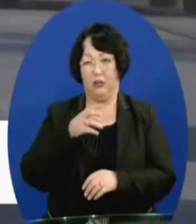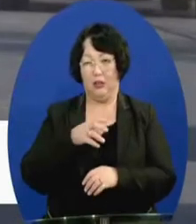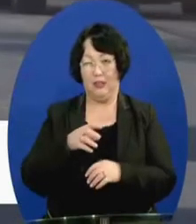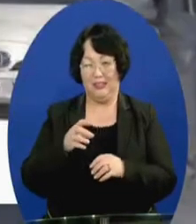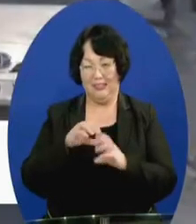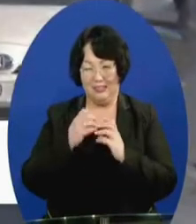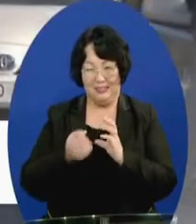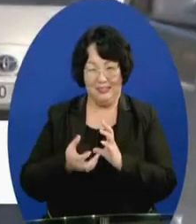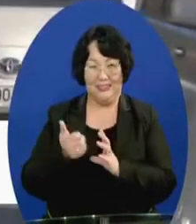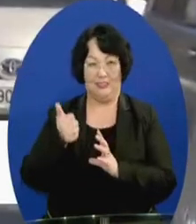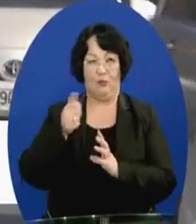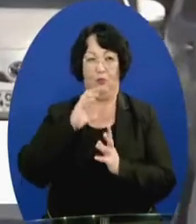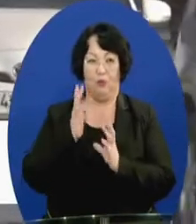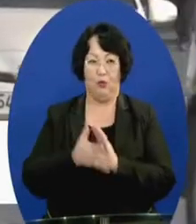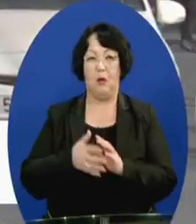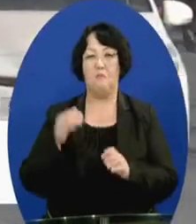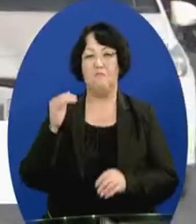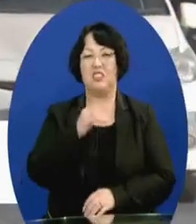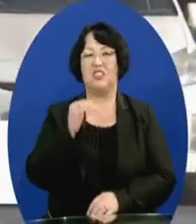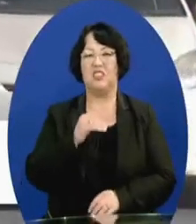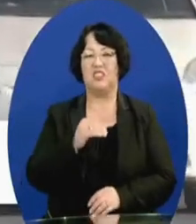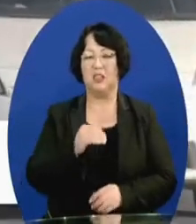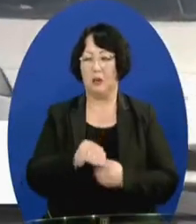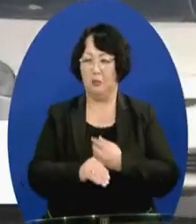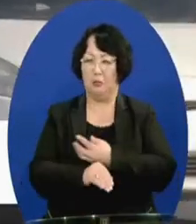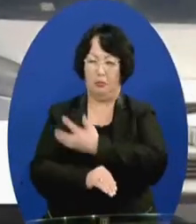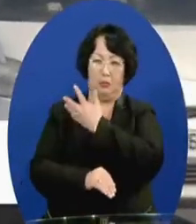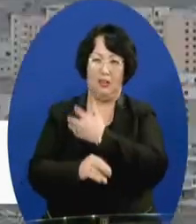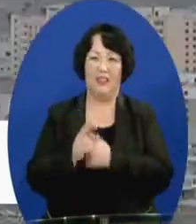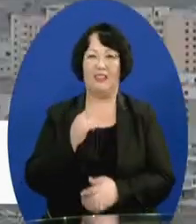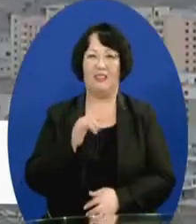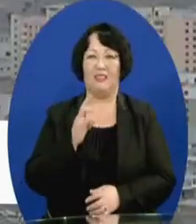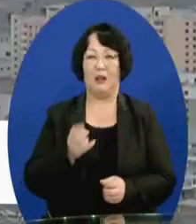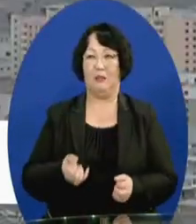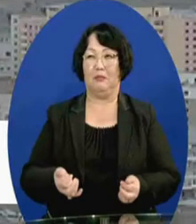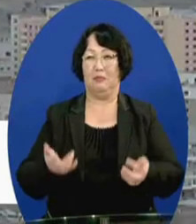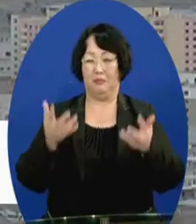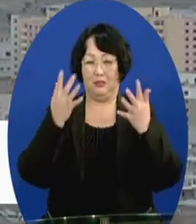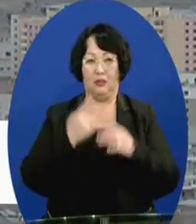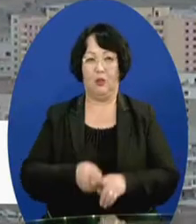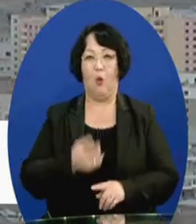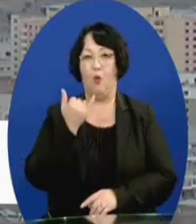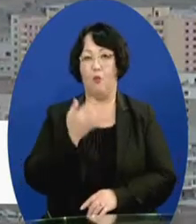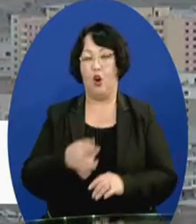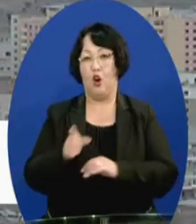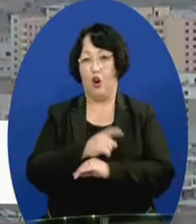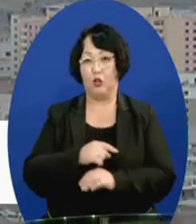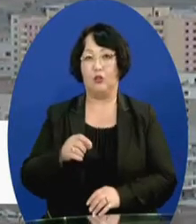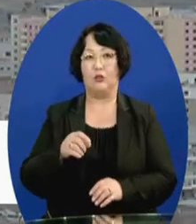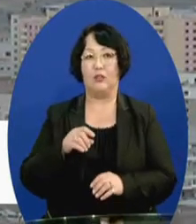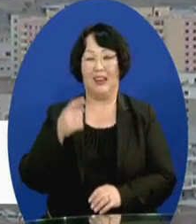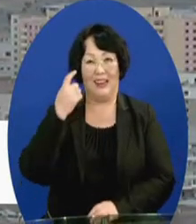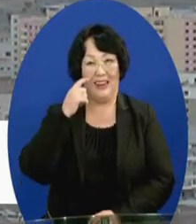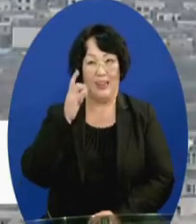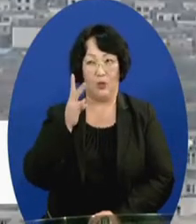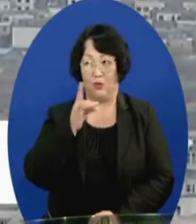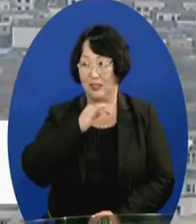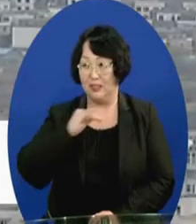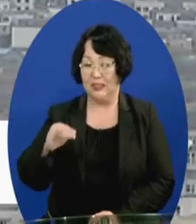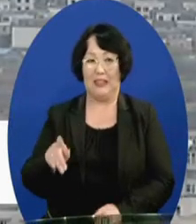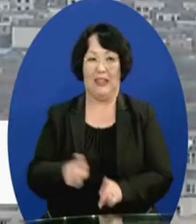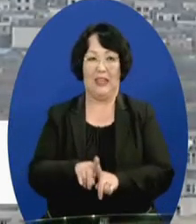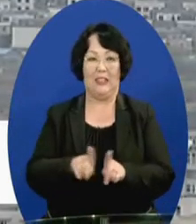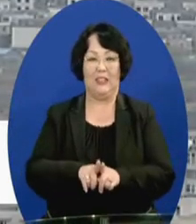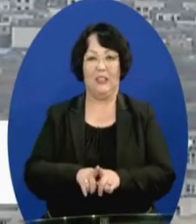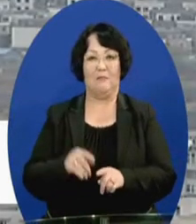буюу автомашинаас ялгарах агаар бохирдуулагчийн хэмжээ нэмэгцсээр байгаа нь тогтогдсон байна. Тиймээс нийслэлд түүхийн нүүрс оруулахыг хориглосон шиг